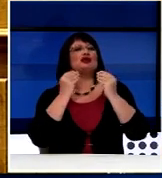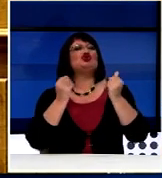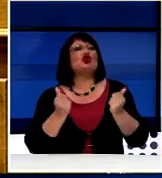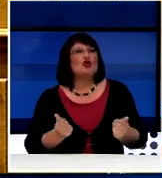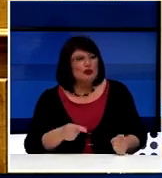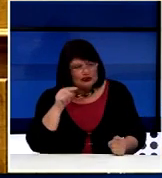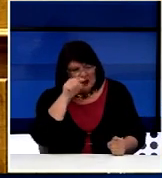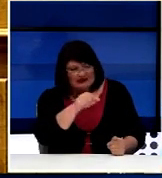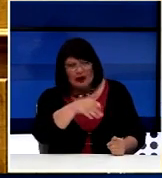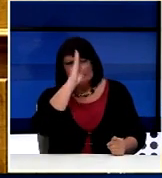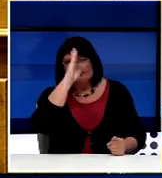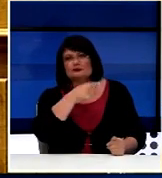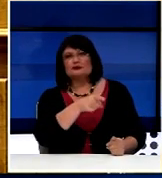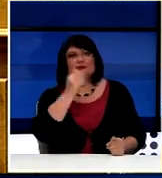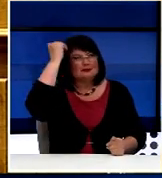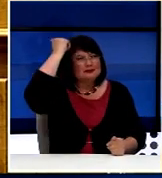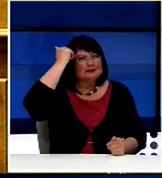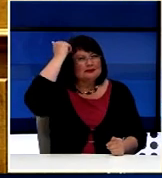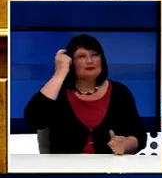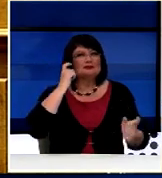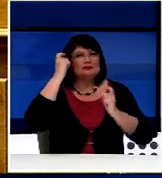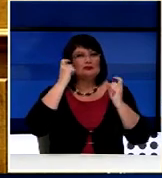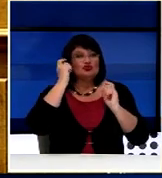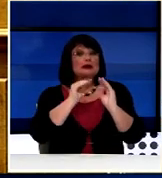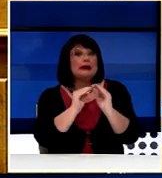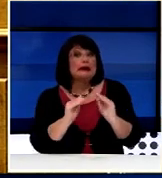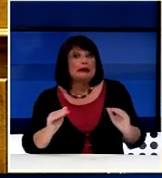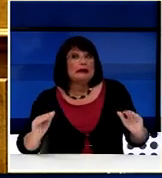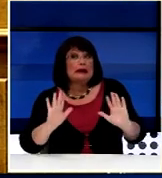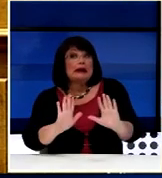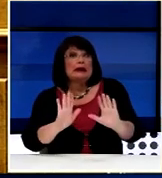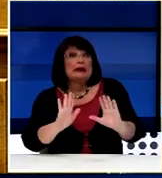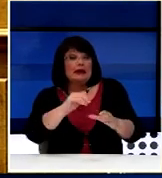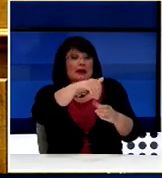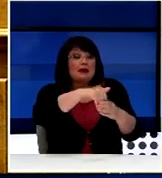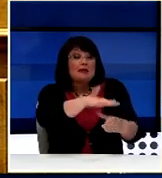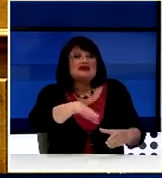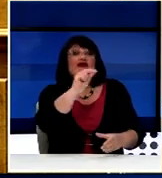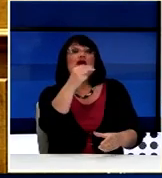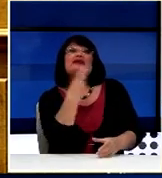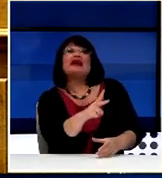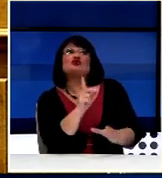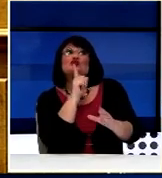όταν στο μυαλό του το μόνο που έχει είναι πώς θα ηρεμήσει το εσωκομματικό του ακροατήριο.